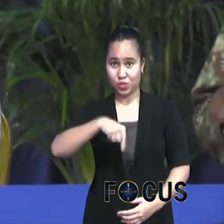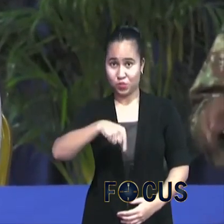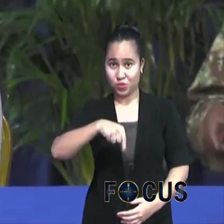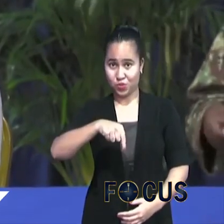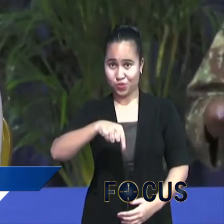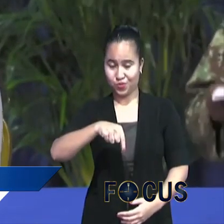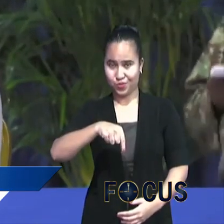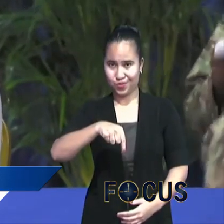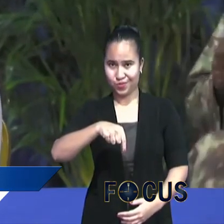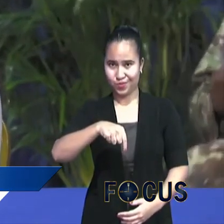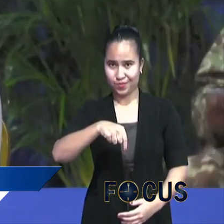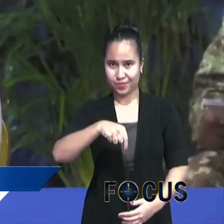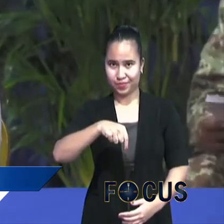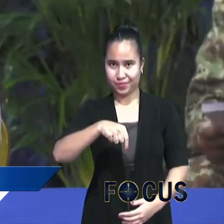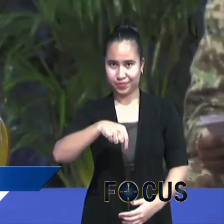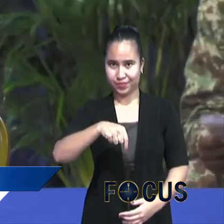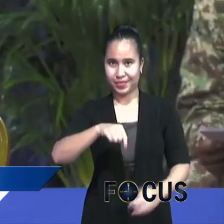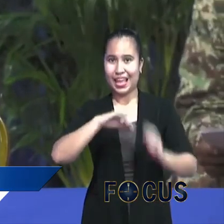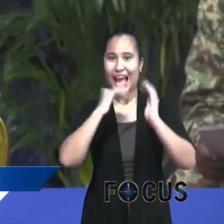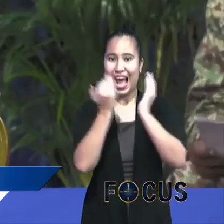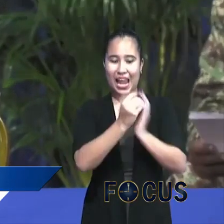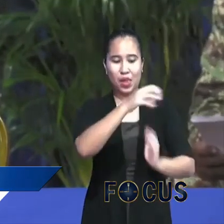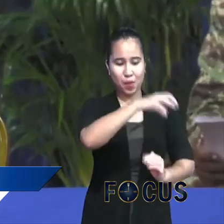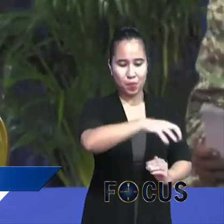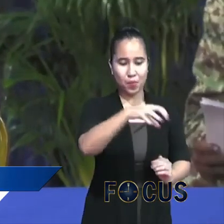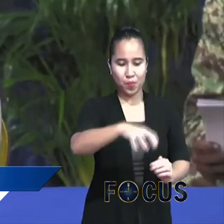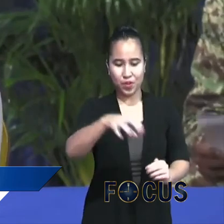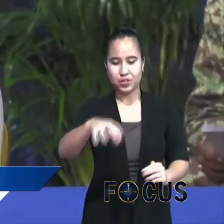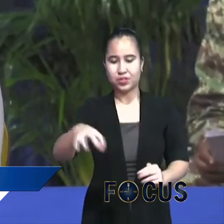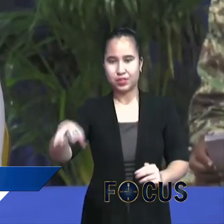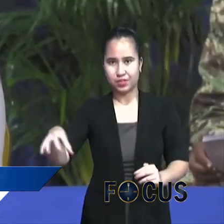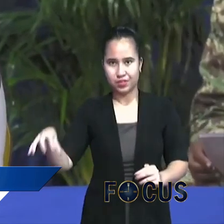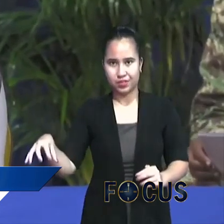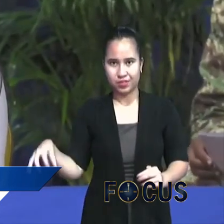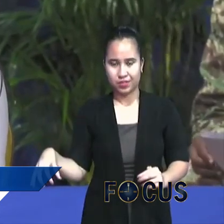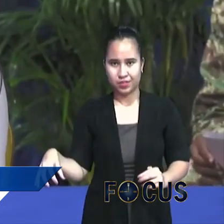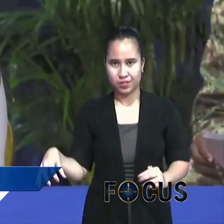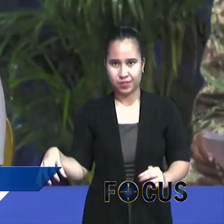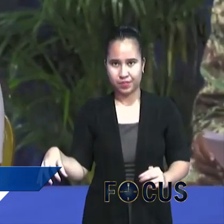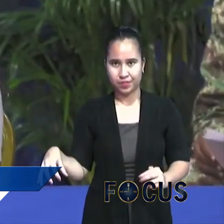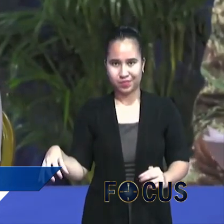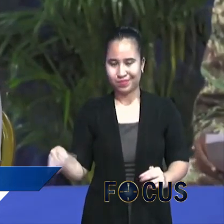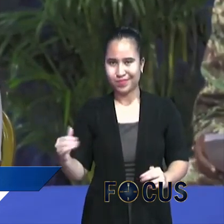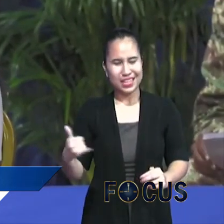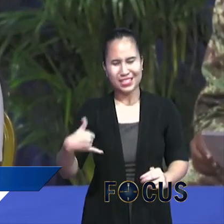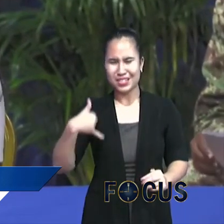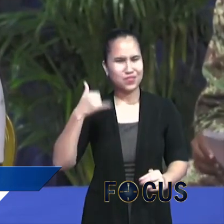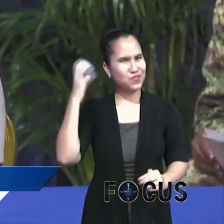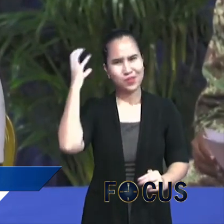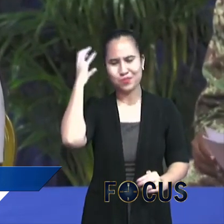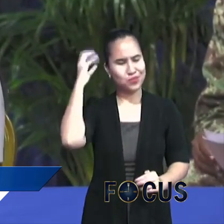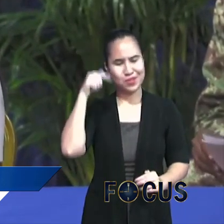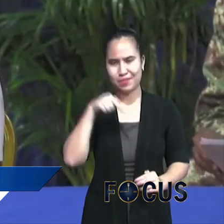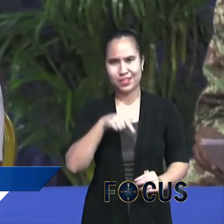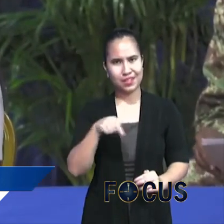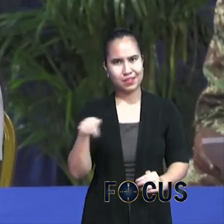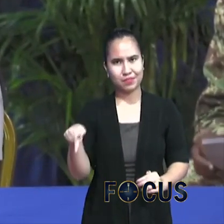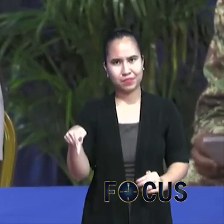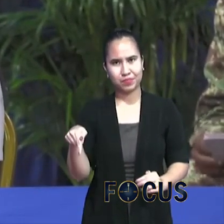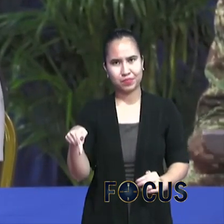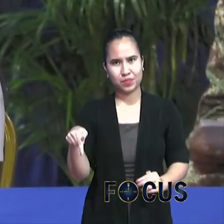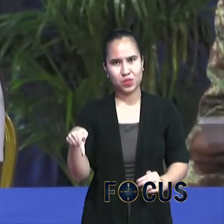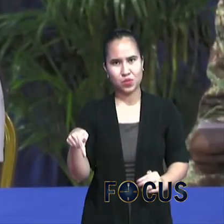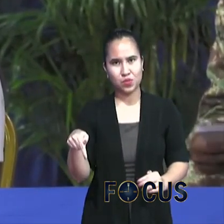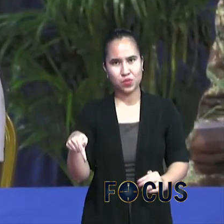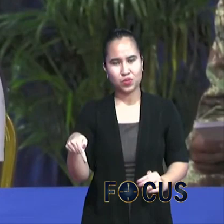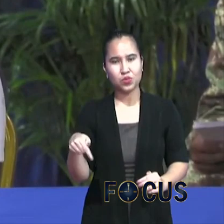moment zijn alle posten ingenomen. Er zijn niet een heleboel problemen daar. Wat er ook gerapporteerd